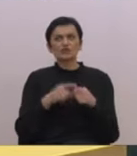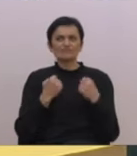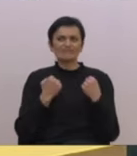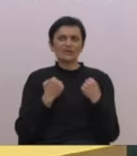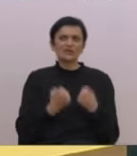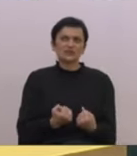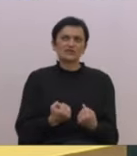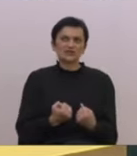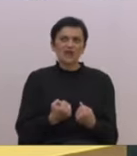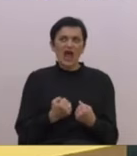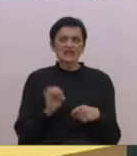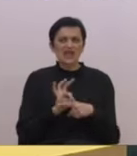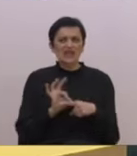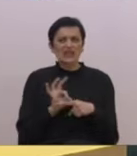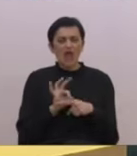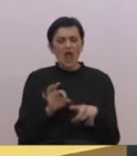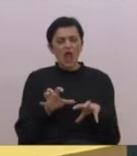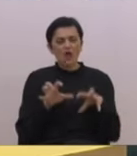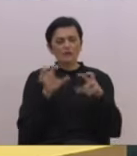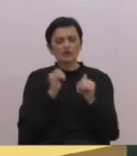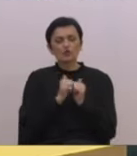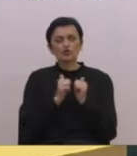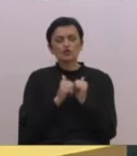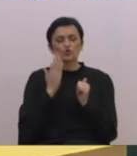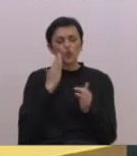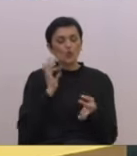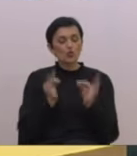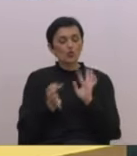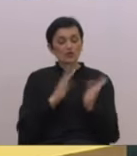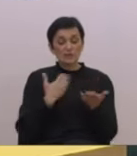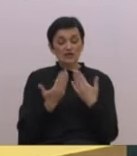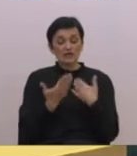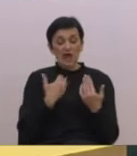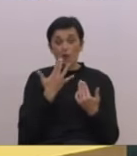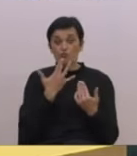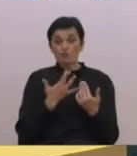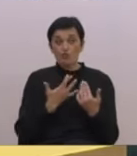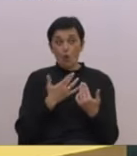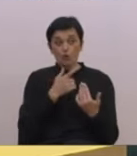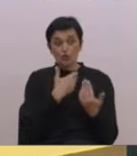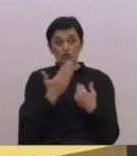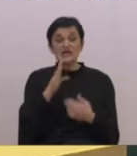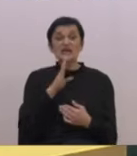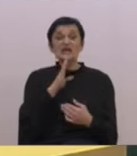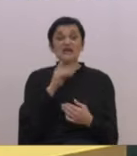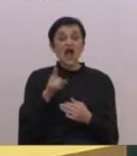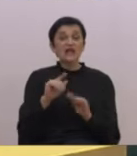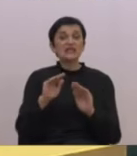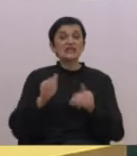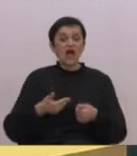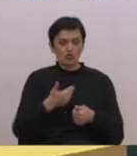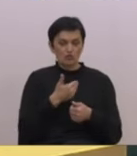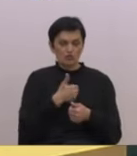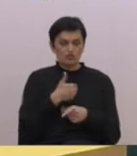დაძაბული, ნერვოზული, ხშირად უსამართლო დამოკიდებულება არის პოლიტიკოსების მიმართ, ქალებს კიდევ უფრო ნაკლებად უნდოდეთ